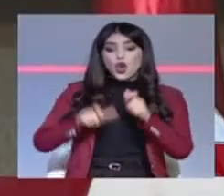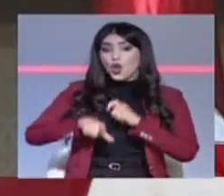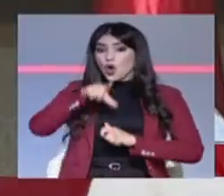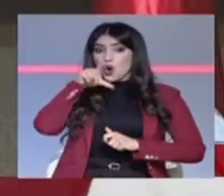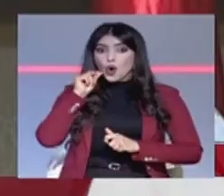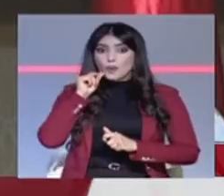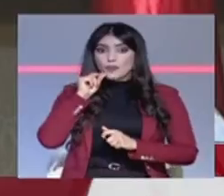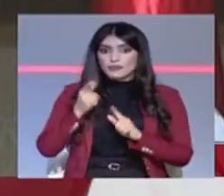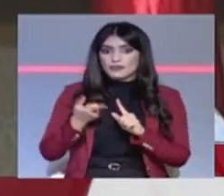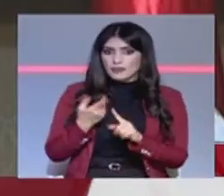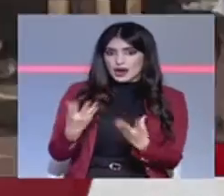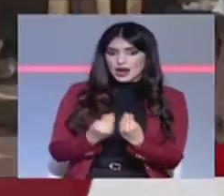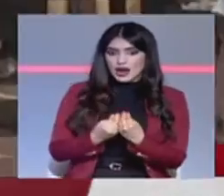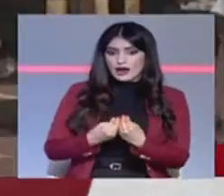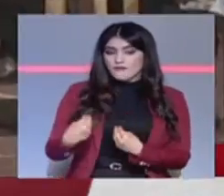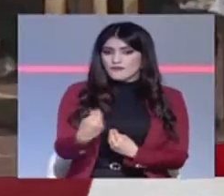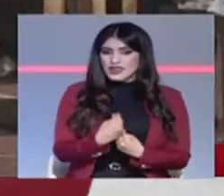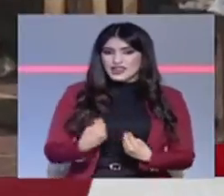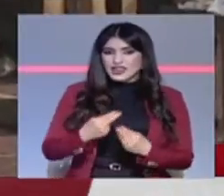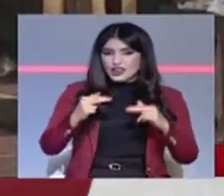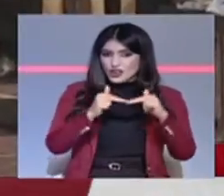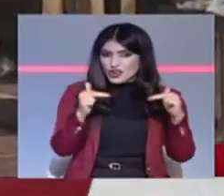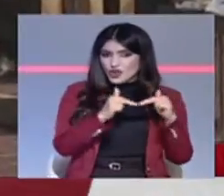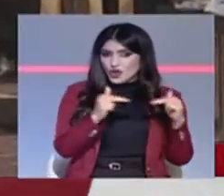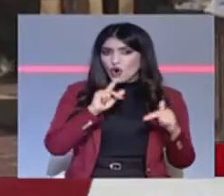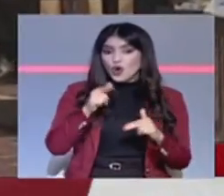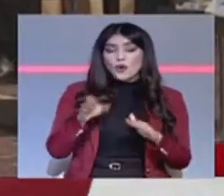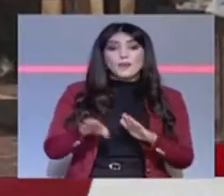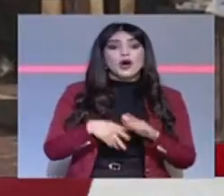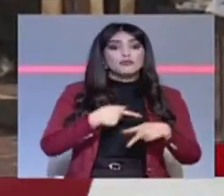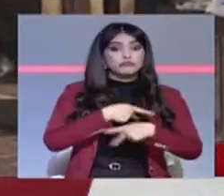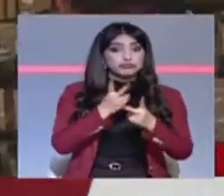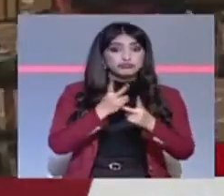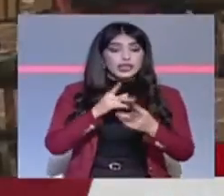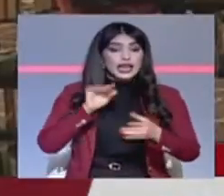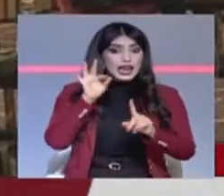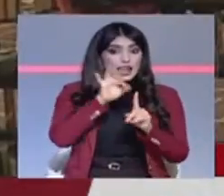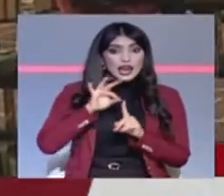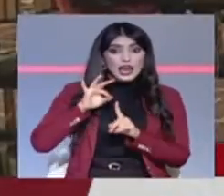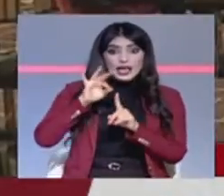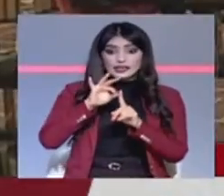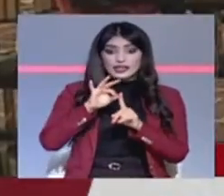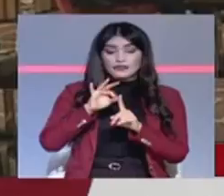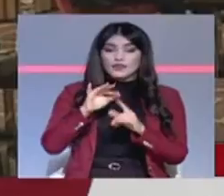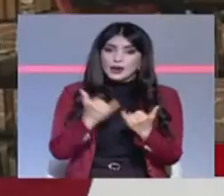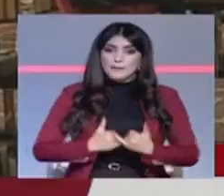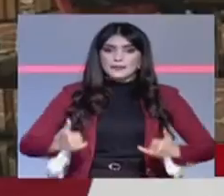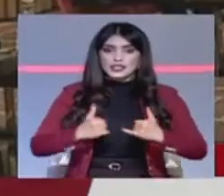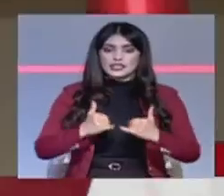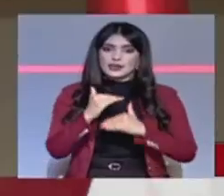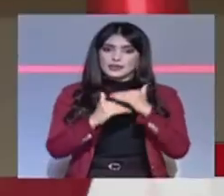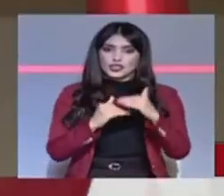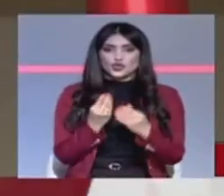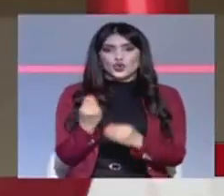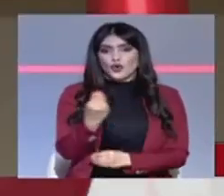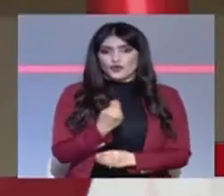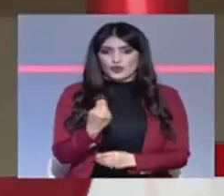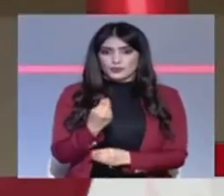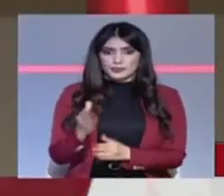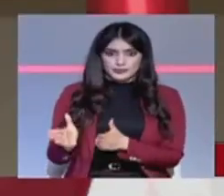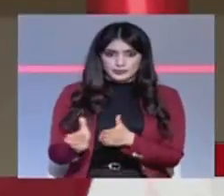اطفالهم في مرحله الطفوله المبكره معلنا عن احداث المجلس الاعلى للتنميه الطفوله من